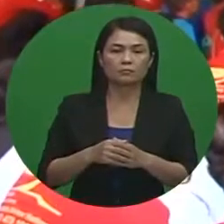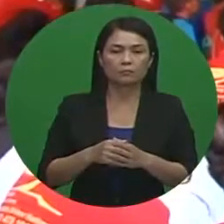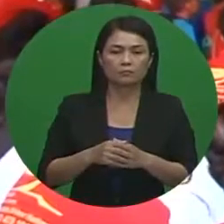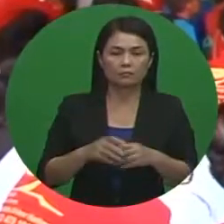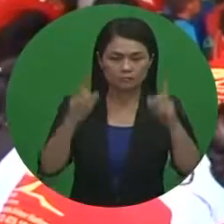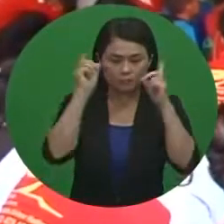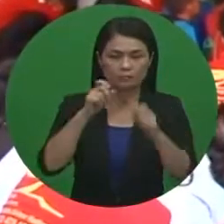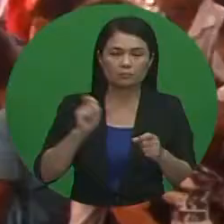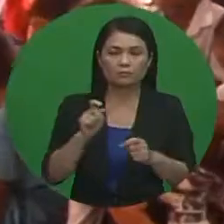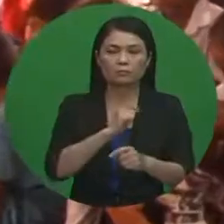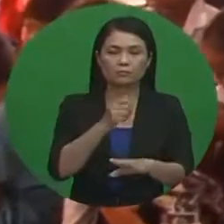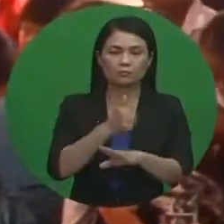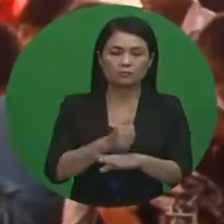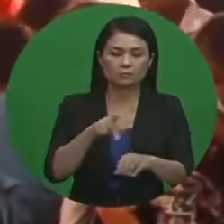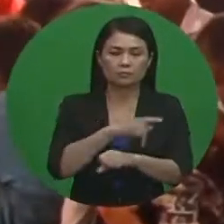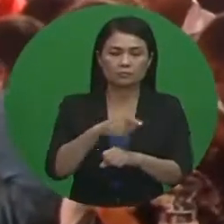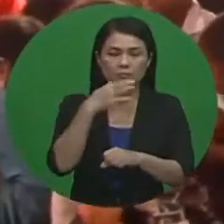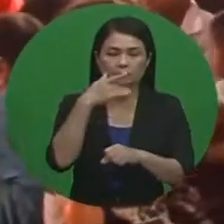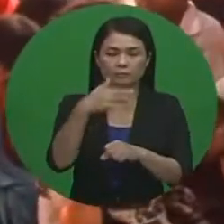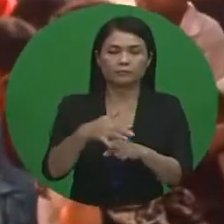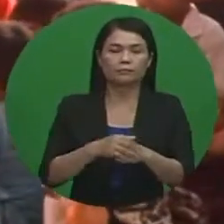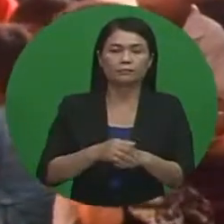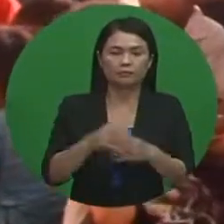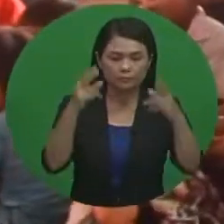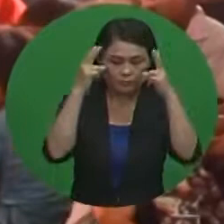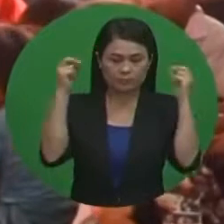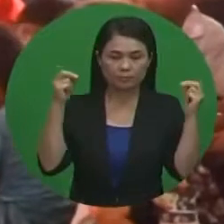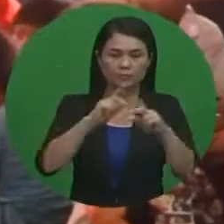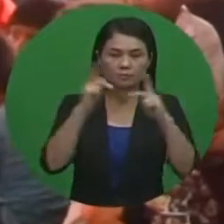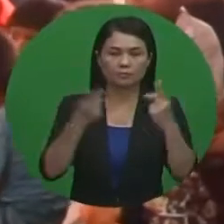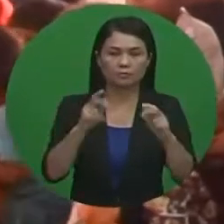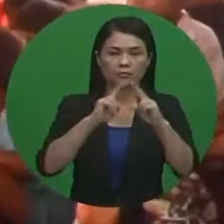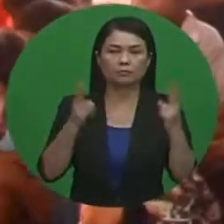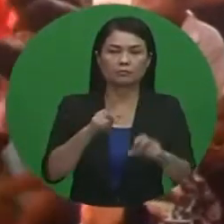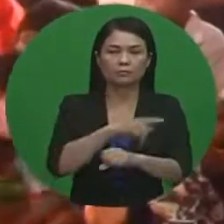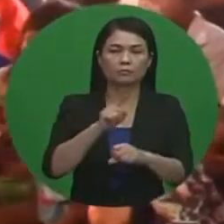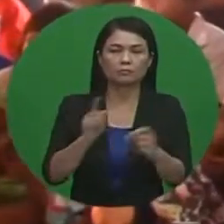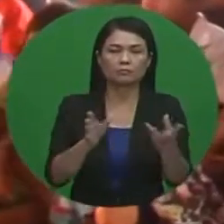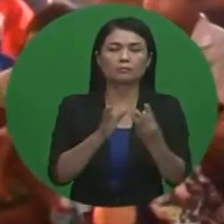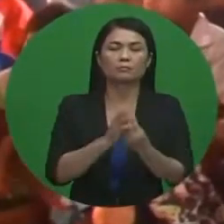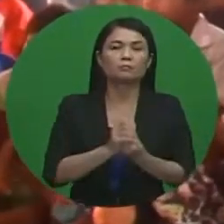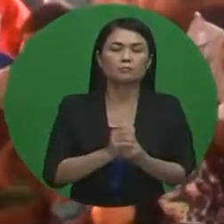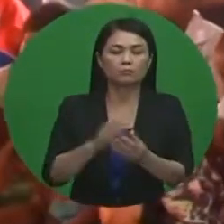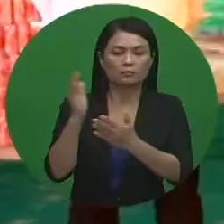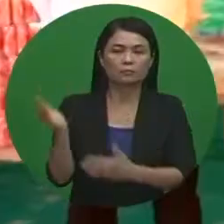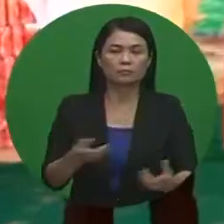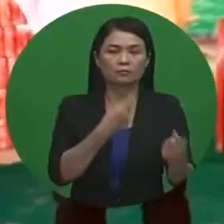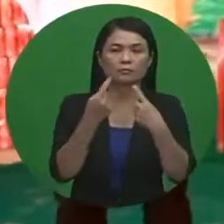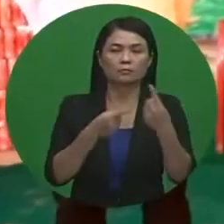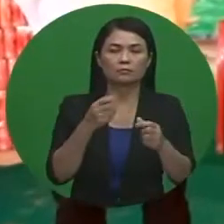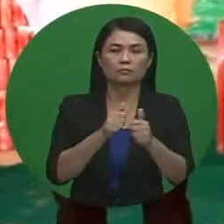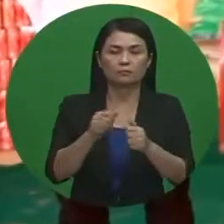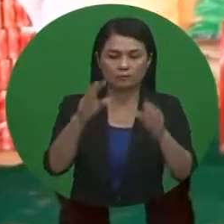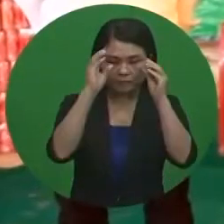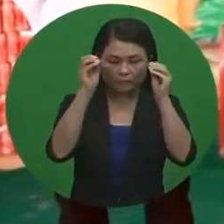ឯកឧត្តមគួរចម្រើនអភិបាលនៃគណៈអភិបាលខេត្តព្រះសីហនុនិងមន្ត្រីនៃមន្ទីរអង្គភាពក្នុងខេត្តមួយចំនួនទៀតបានអញ្ជើញសម្ដែងសម្ដាលជាមួយលោ